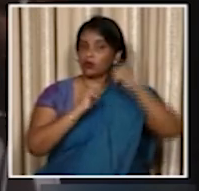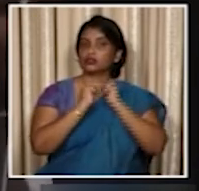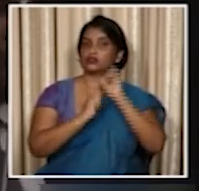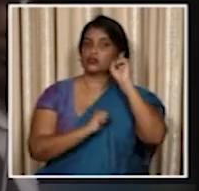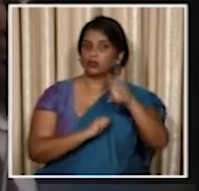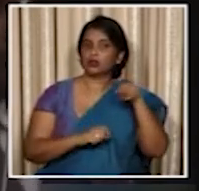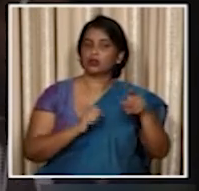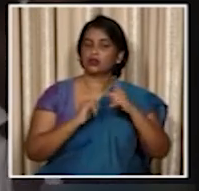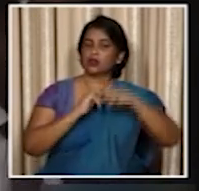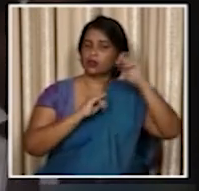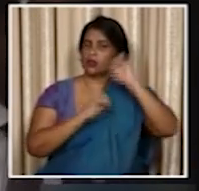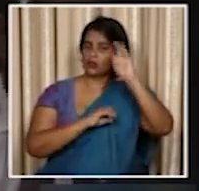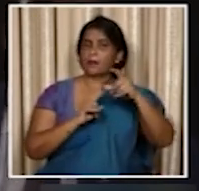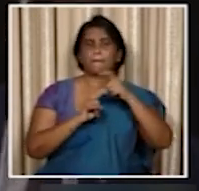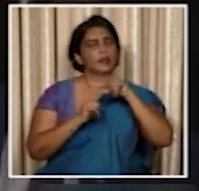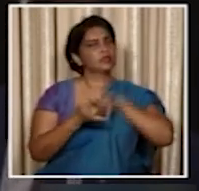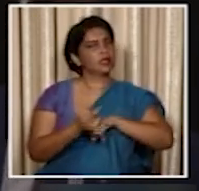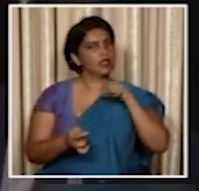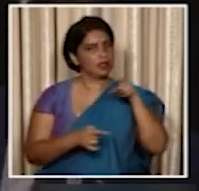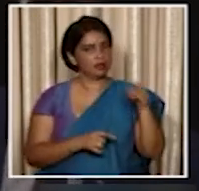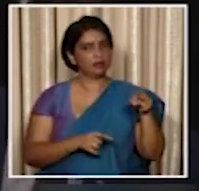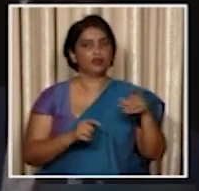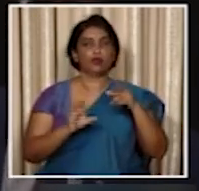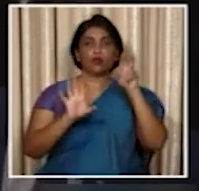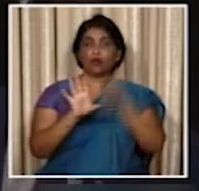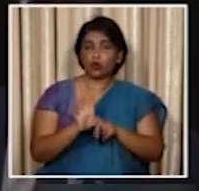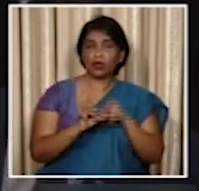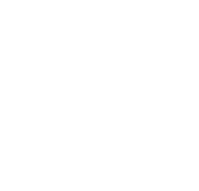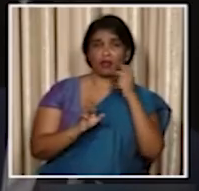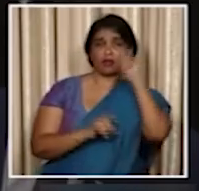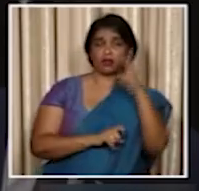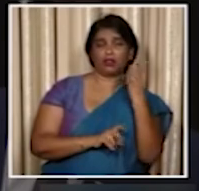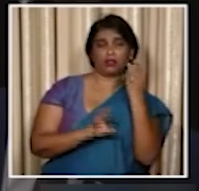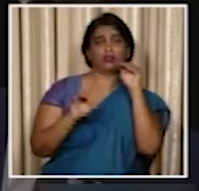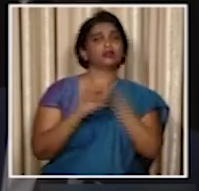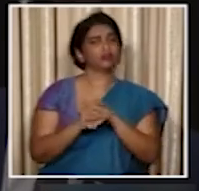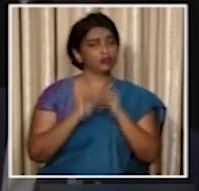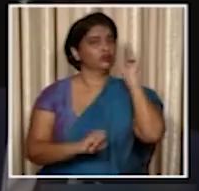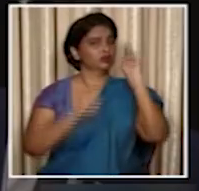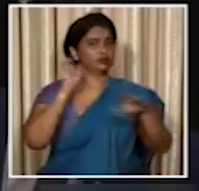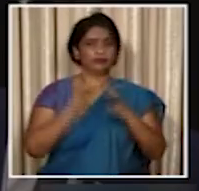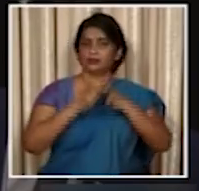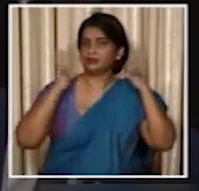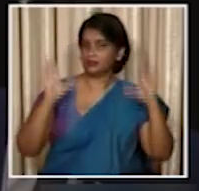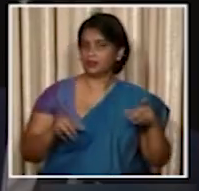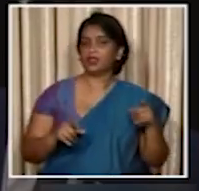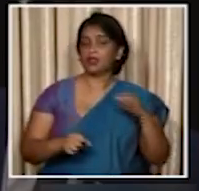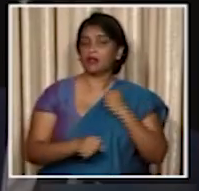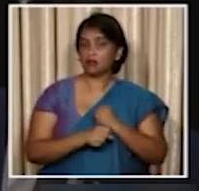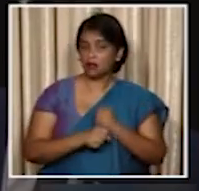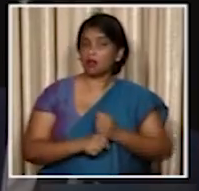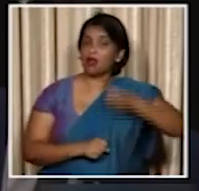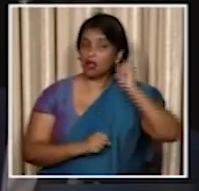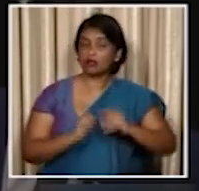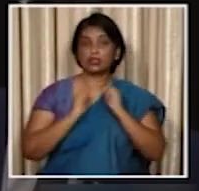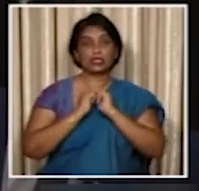ඒතර මේ පත්වීම් ලබා දෙද්දී ප්‍රාදේශීය ලේකම් කාර්යාලවල පුටුවේ දෙන්න තුන් දෙනා වාඩි කරලා එහෙම පත්වීම් ලබා දුන්නා. එතකොට රජයේ අනුමත